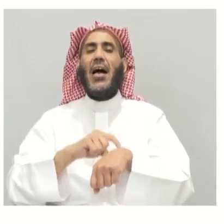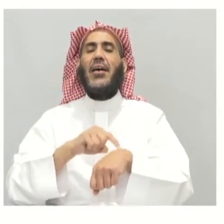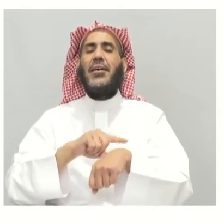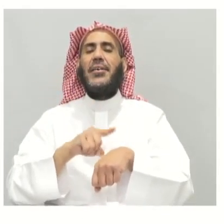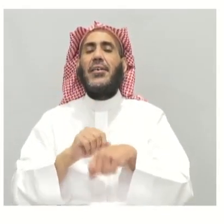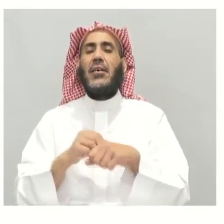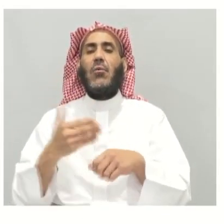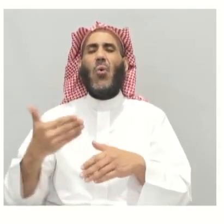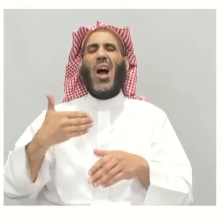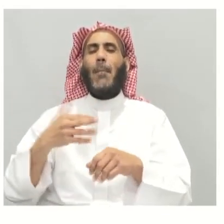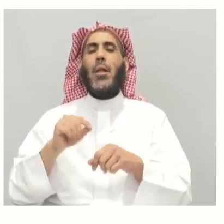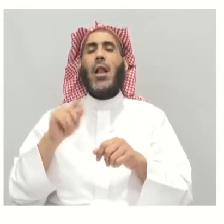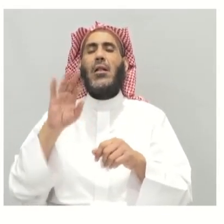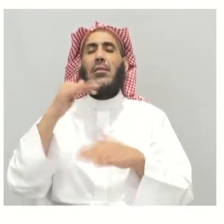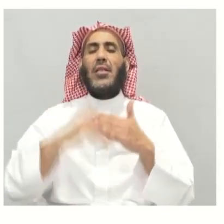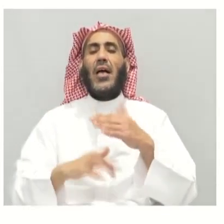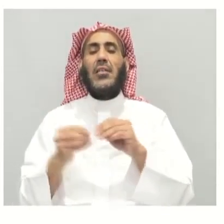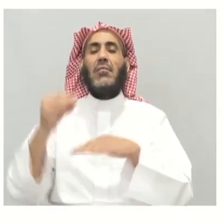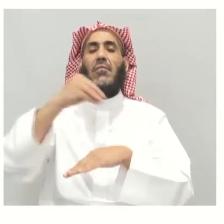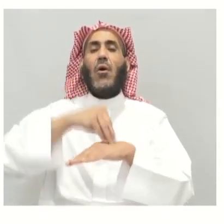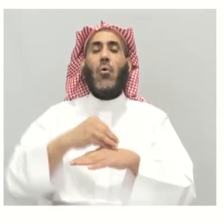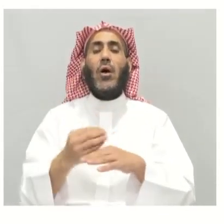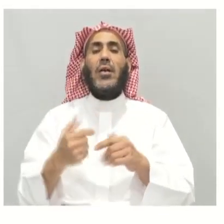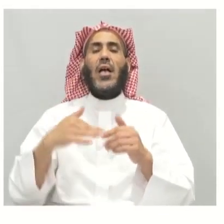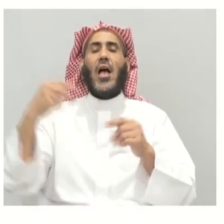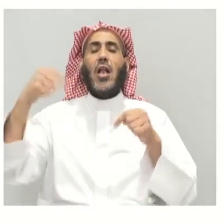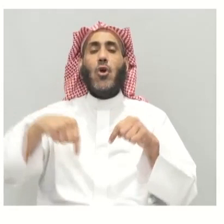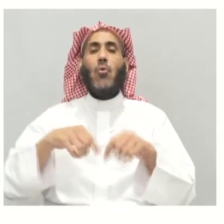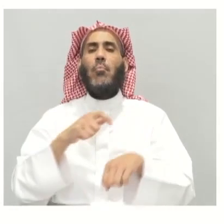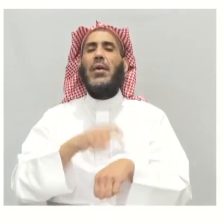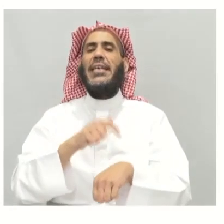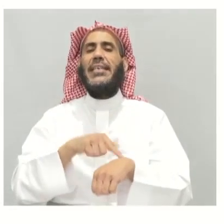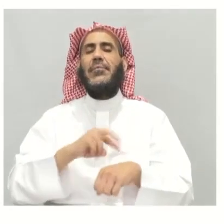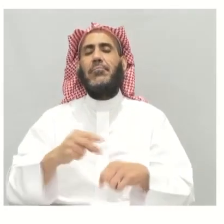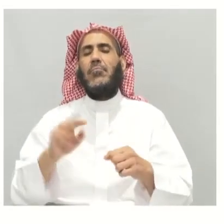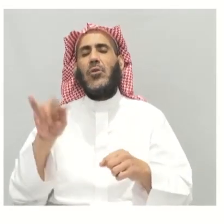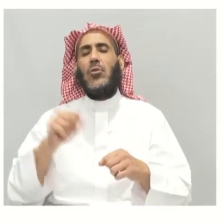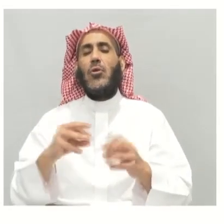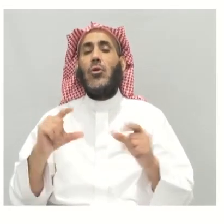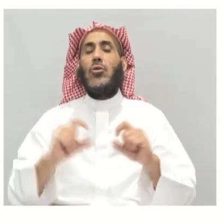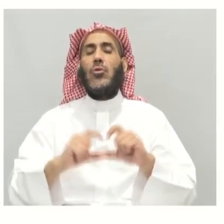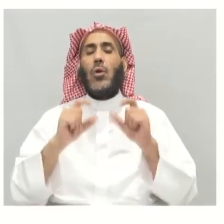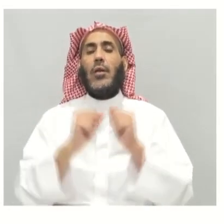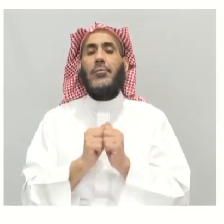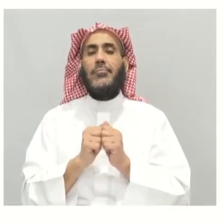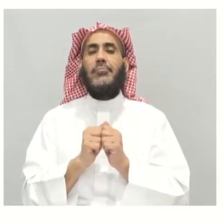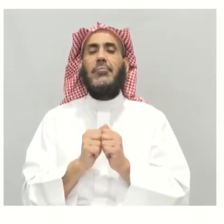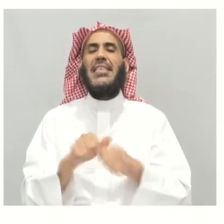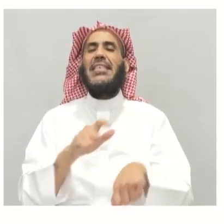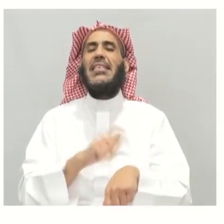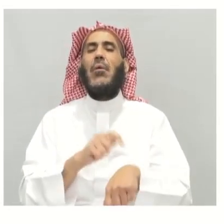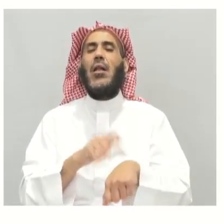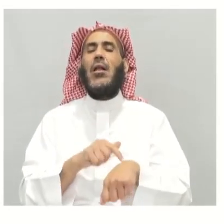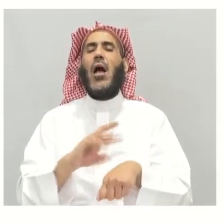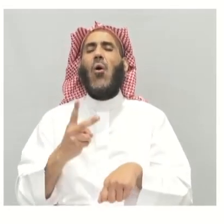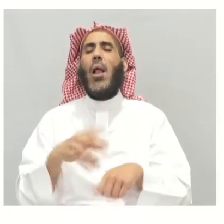كذلك قبل، تحت، فوق، بعد، اليوم، حين، إذن هنا تدل على زمان